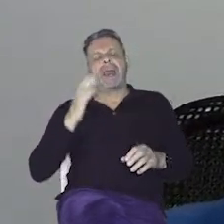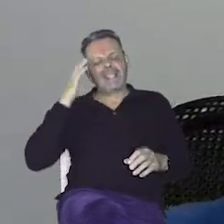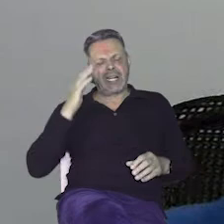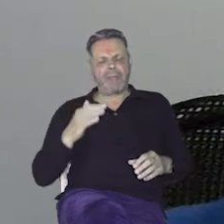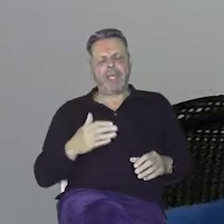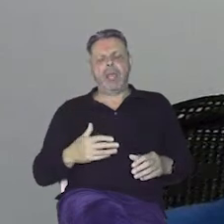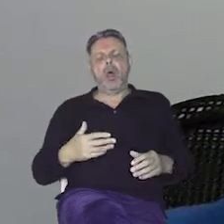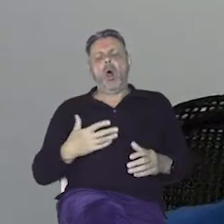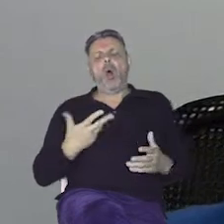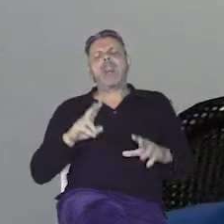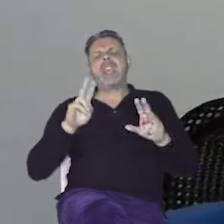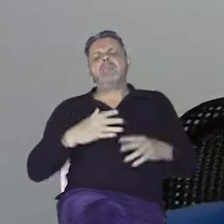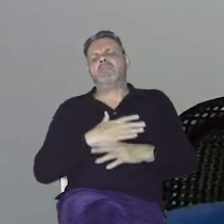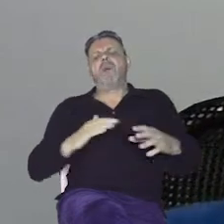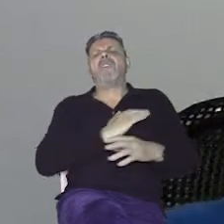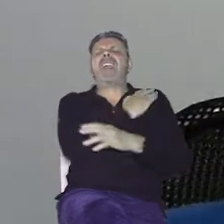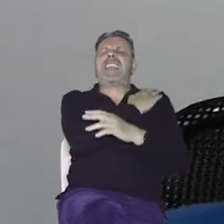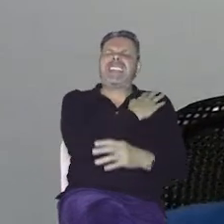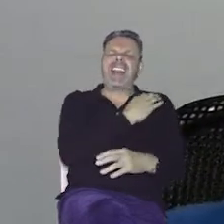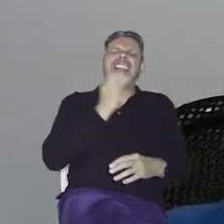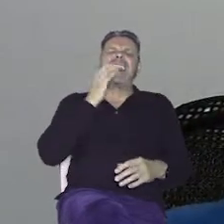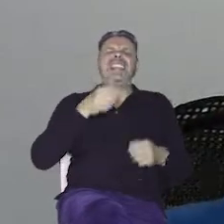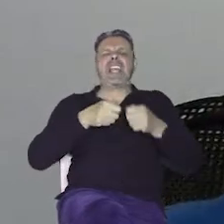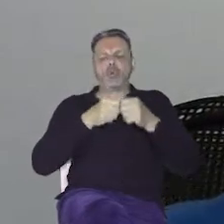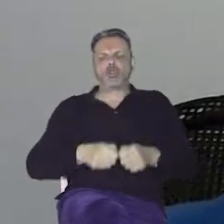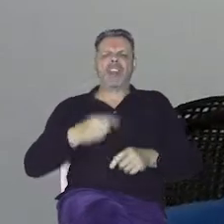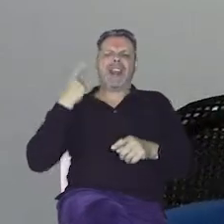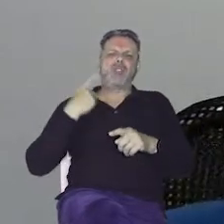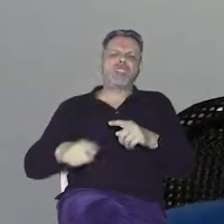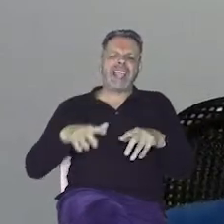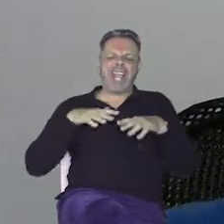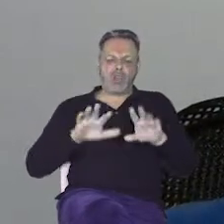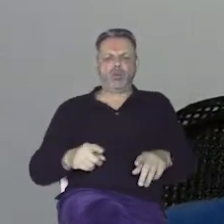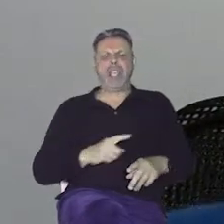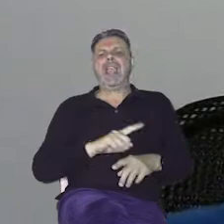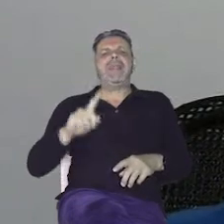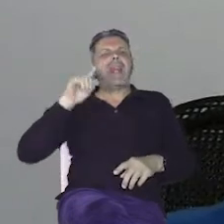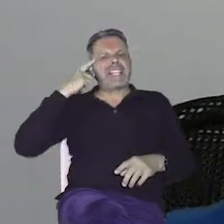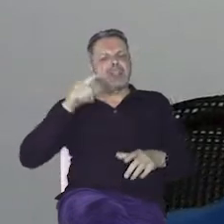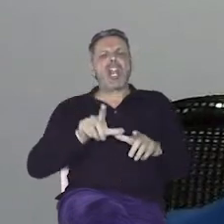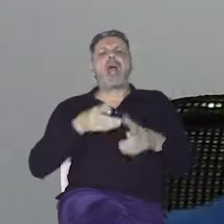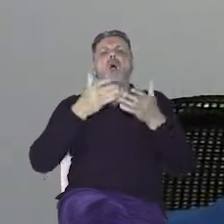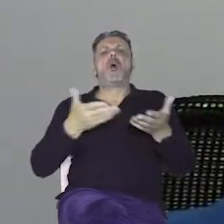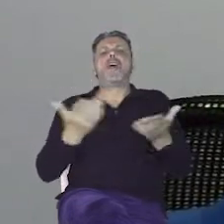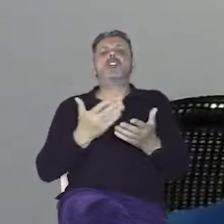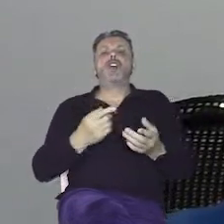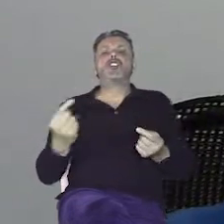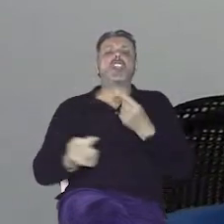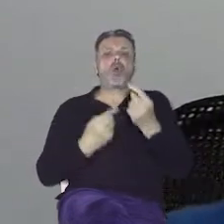jako veliki teret krize ovoga društva, nedostatka kadra, nerazmišljenja o tome što će se zapravo desiti